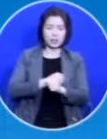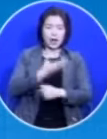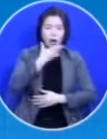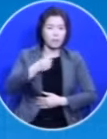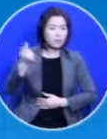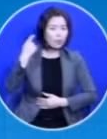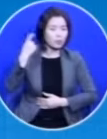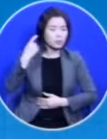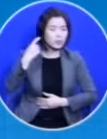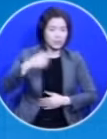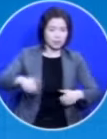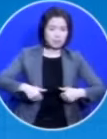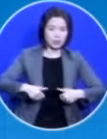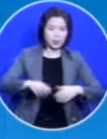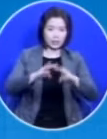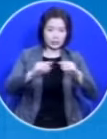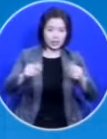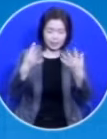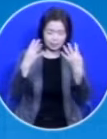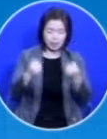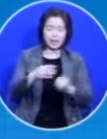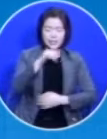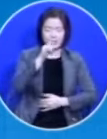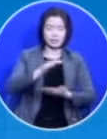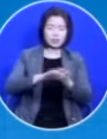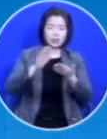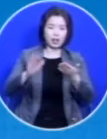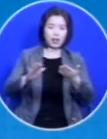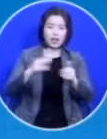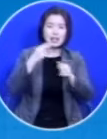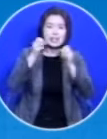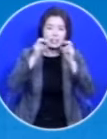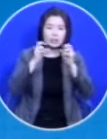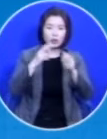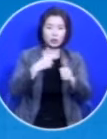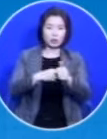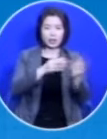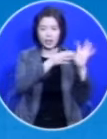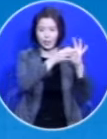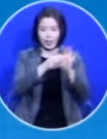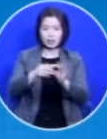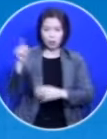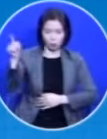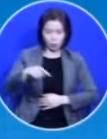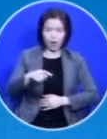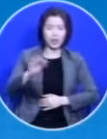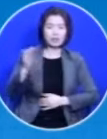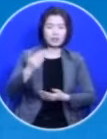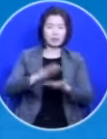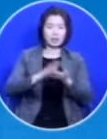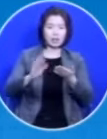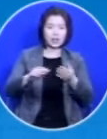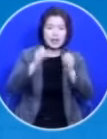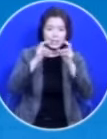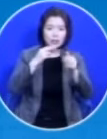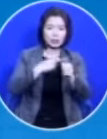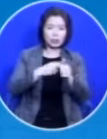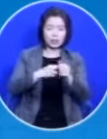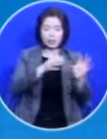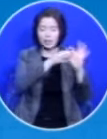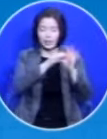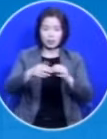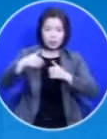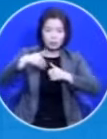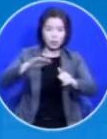땅이 너무나 많이 있습니다 선교사가 계속 와야 합니다 선교사를 계속 보내 주셔야